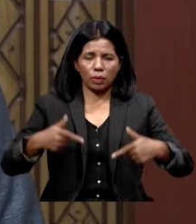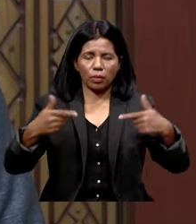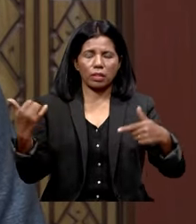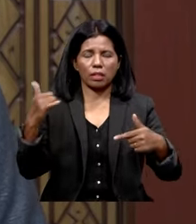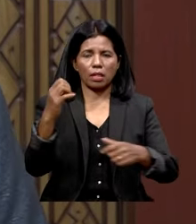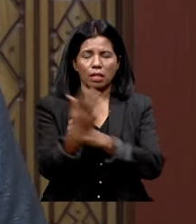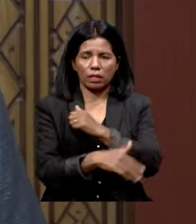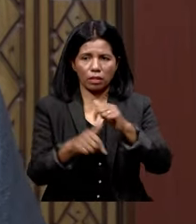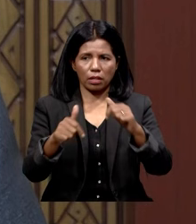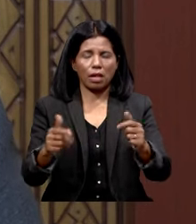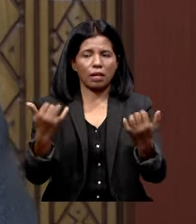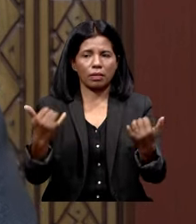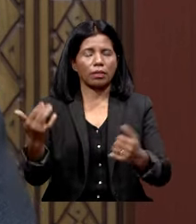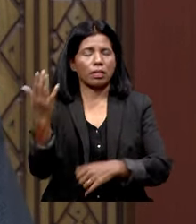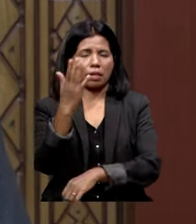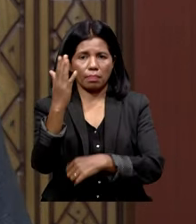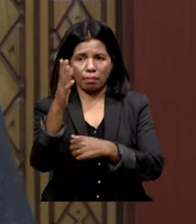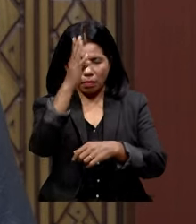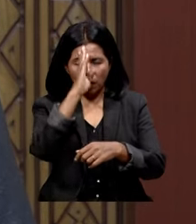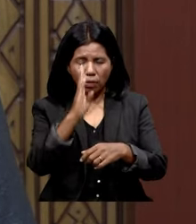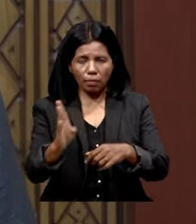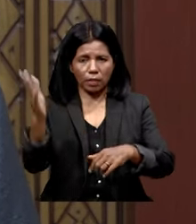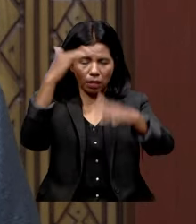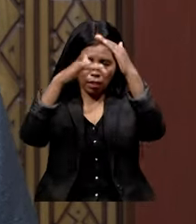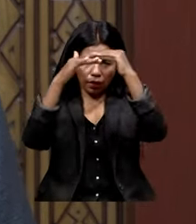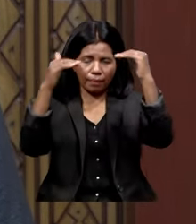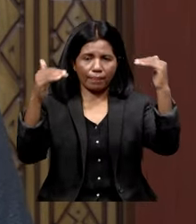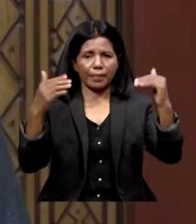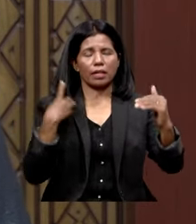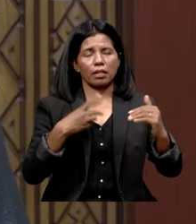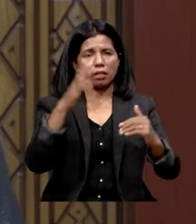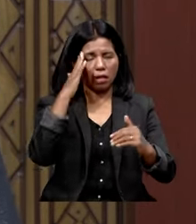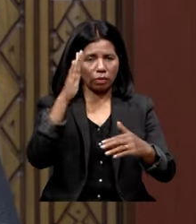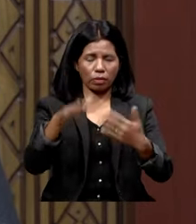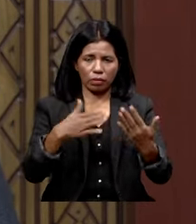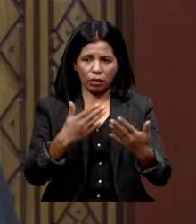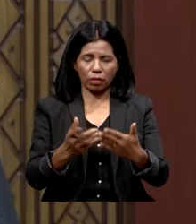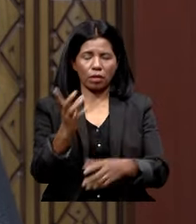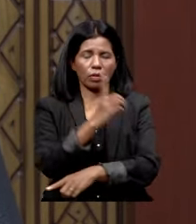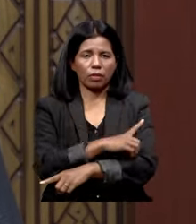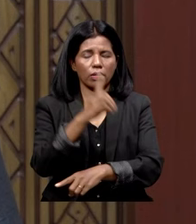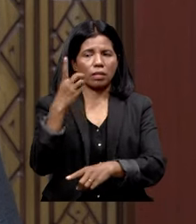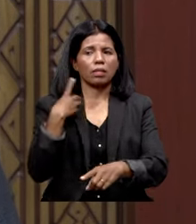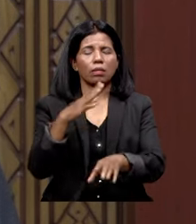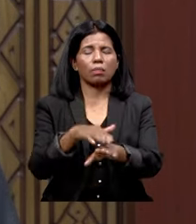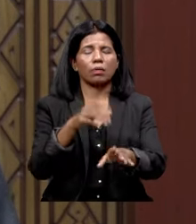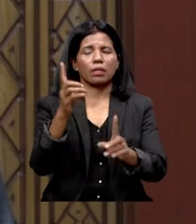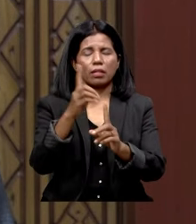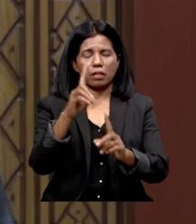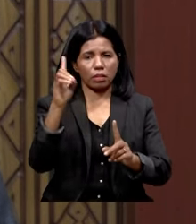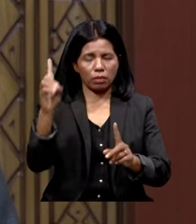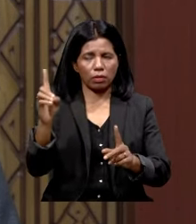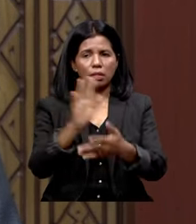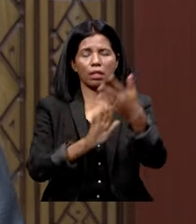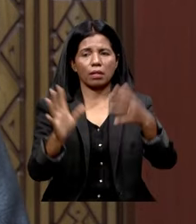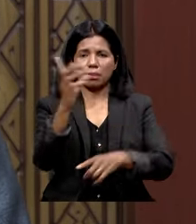knar. Ne be oras ni en maromak ni kadunan. Narang ita hanoin sir ne hotu iha lorong ida ne beta bolu iha dia ung. Te dia ung ni te celebra